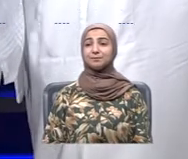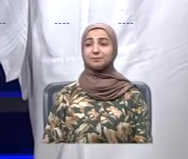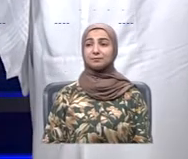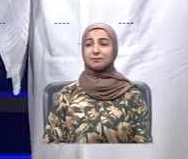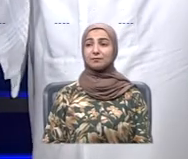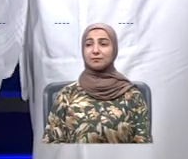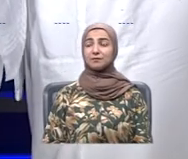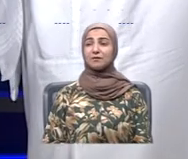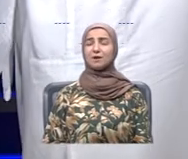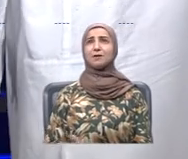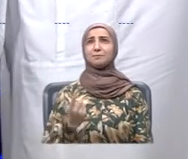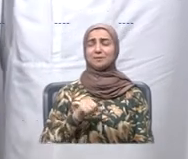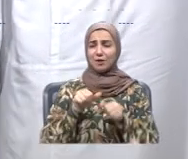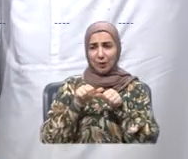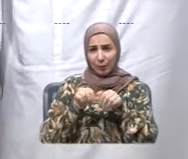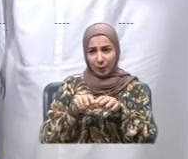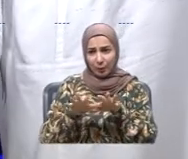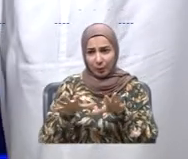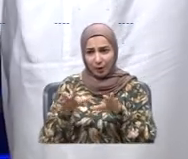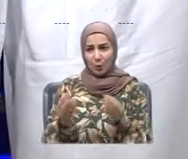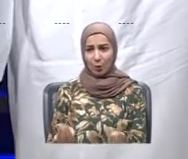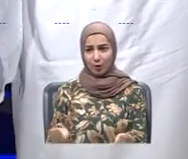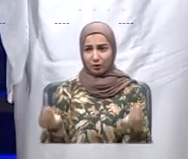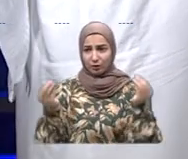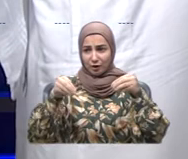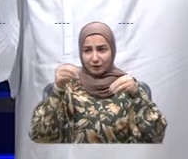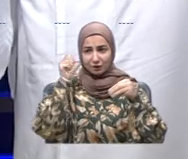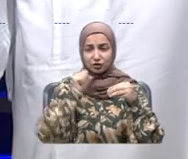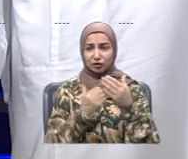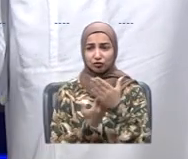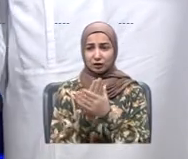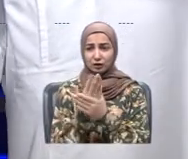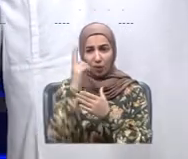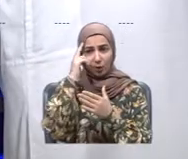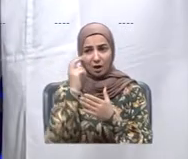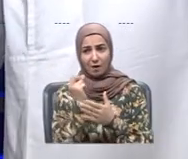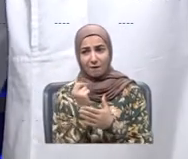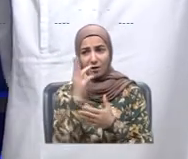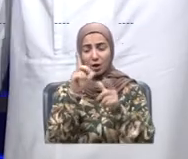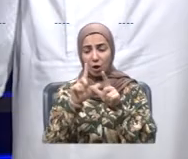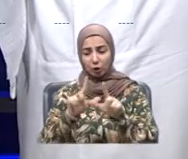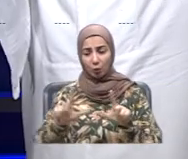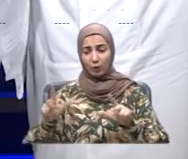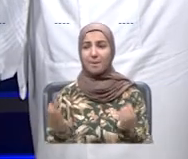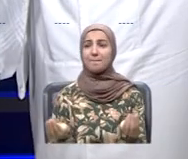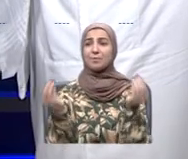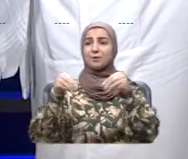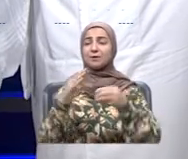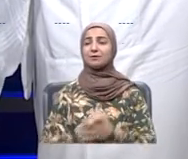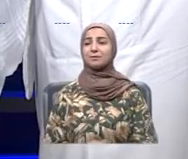فاحتاج إلى توسع وتعمق ولم يستوفي الفكرة التي رام توضيحها في المقال الأول،